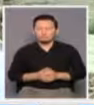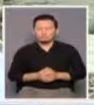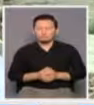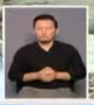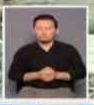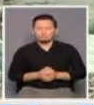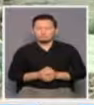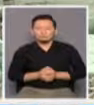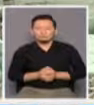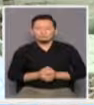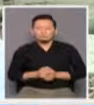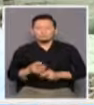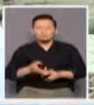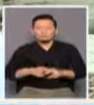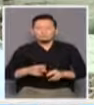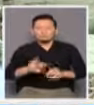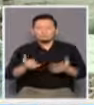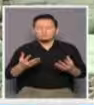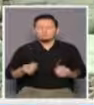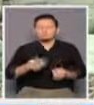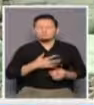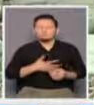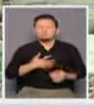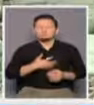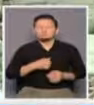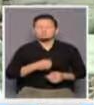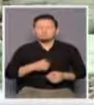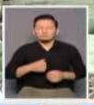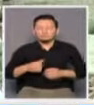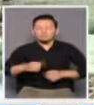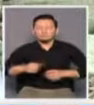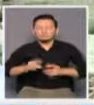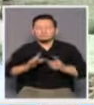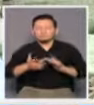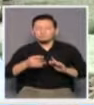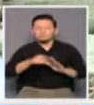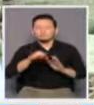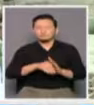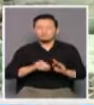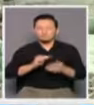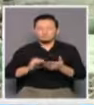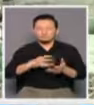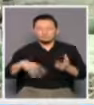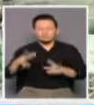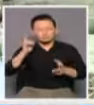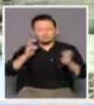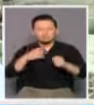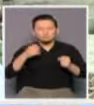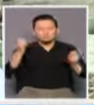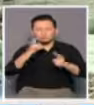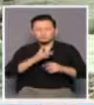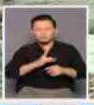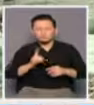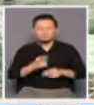біз қазір халық манағы әлеуметтік желіден неден естіп жатырмыз, қазір